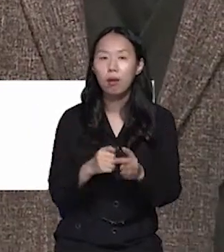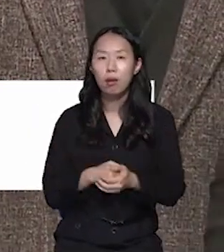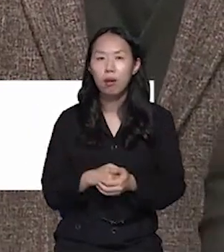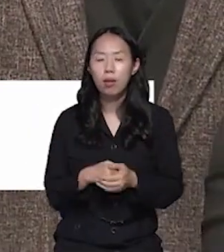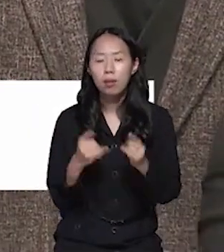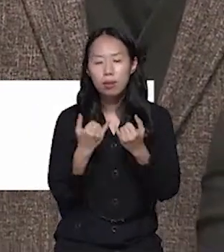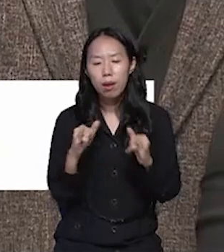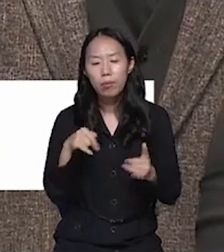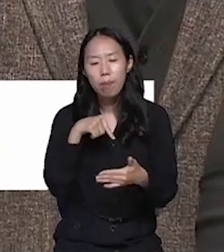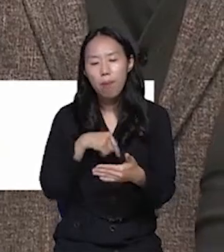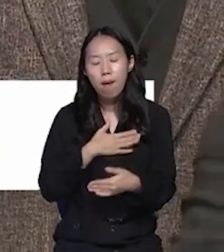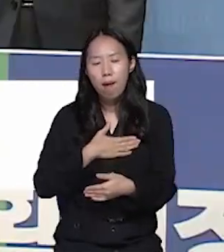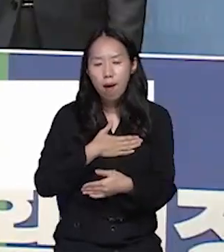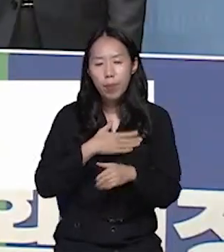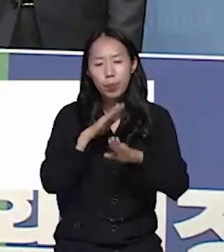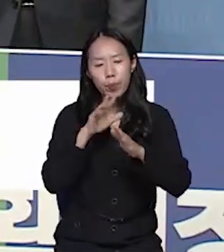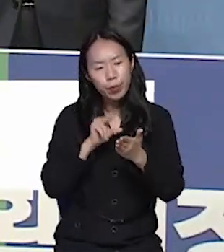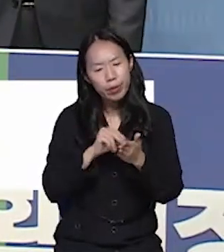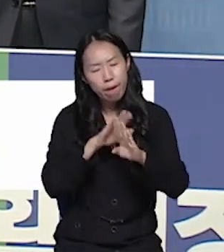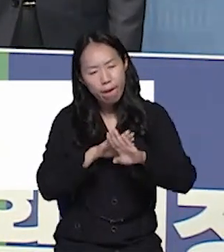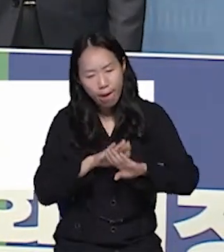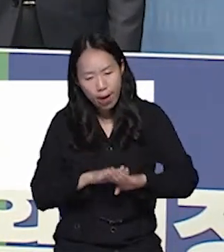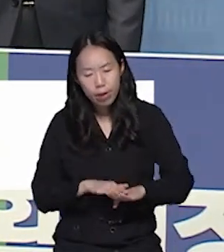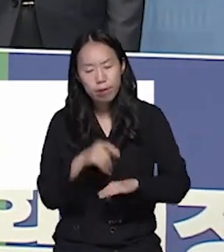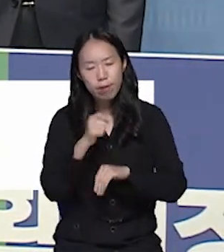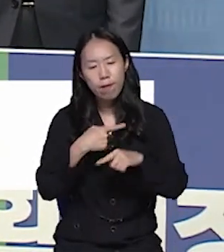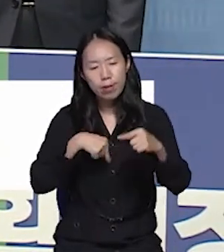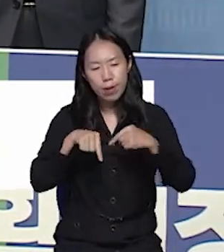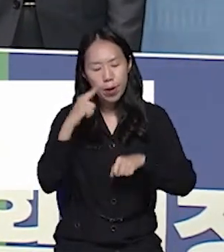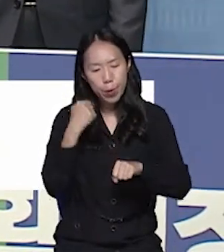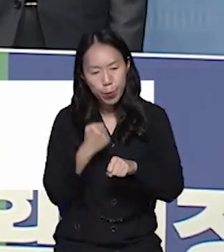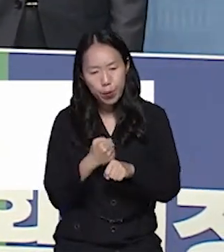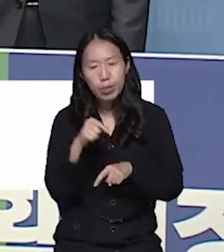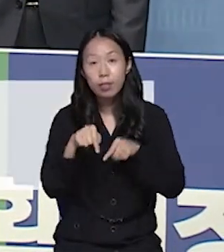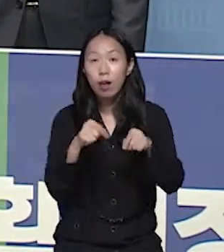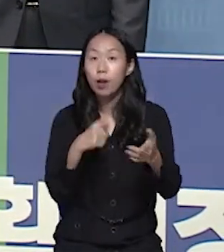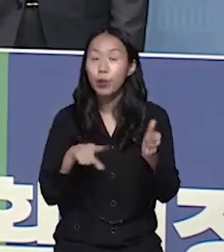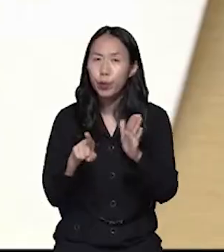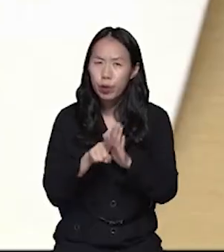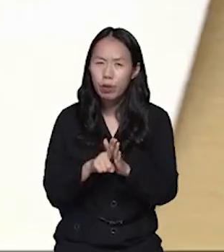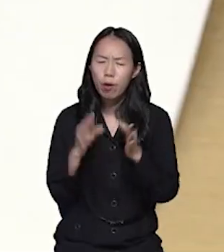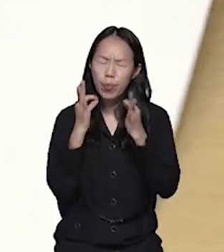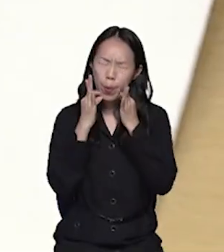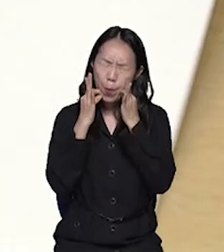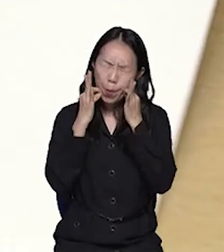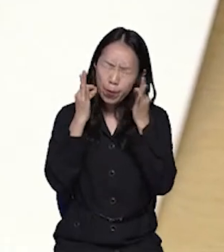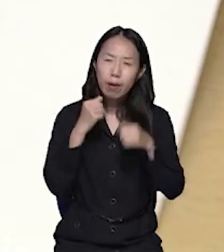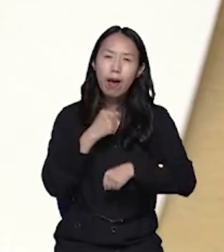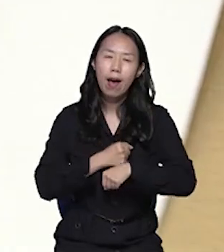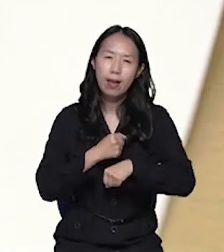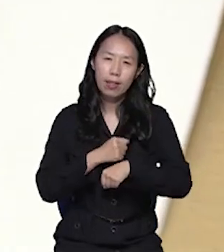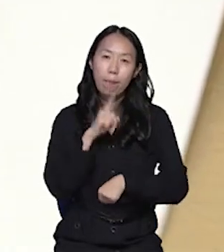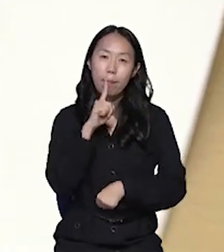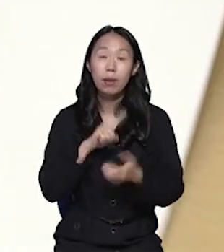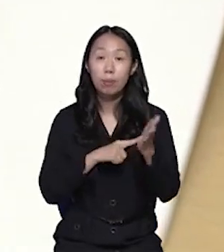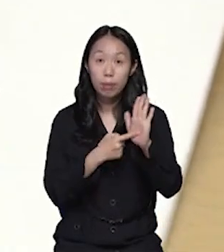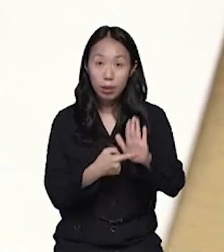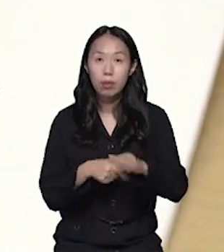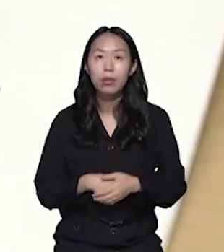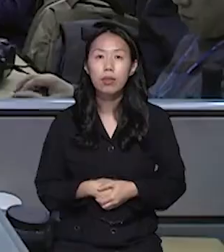민생의 주름살을 펼 수 있는 정책 대안을 발굴하고 실천하는데 혼신의 노력을 기울이겠다고